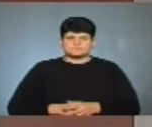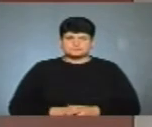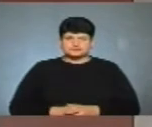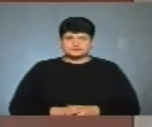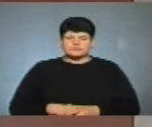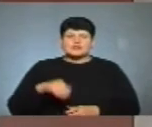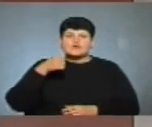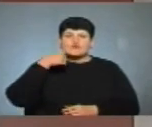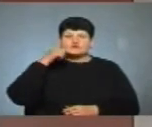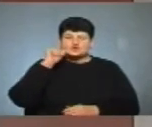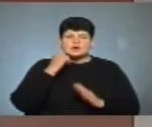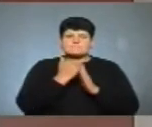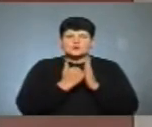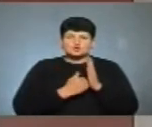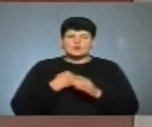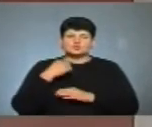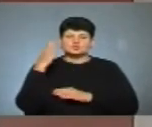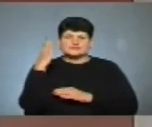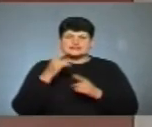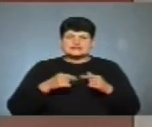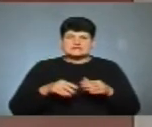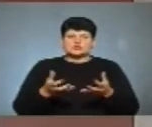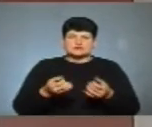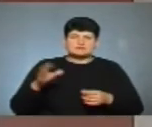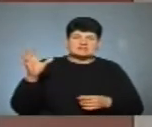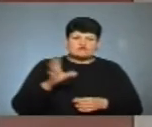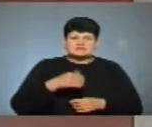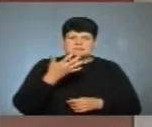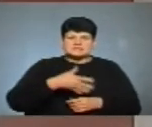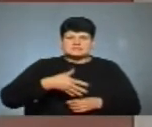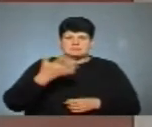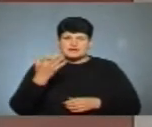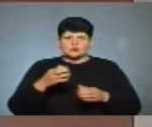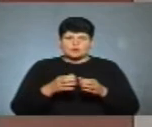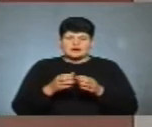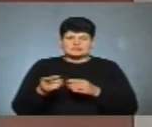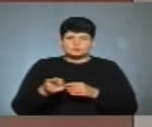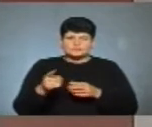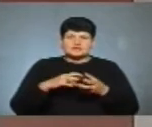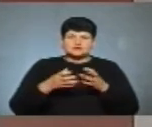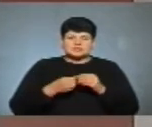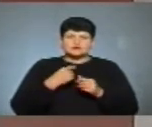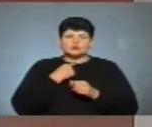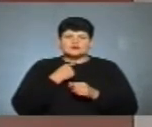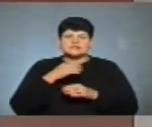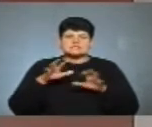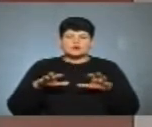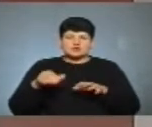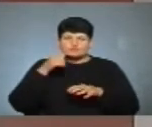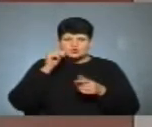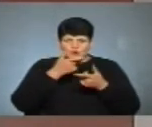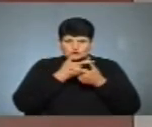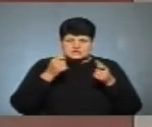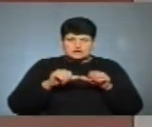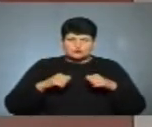Нагадаю, вчора протоколи голосування від дільниць отримали всі 55 громад Тернопільщини. Результати голосування за голів вчора оголосили